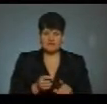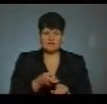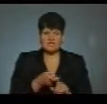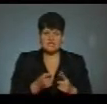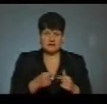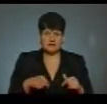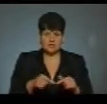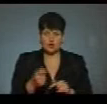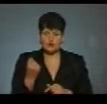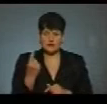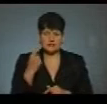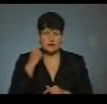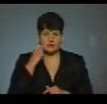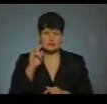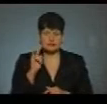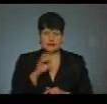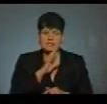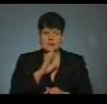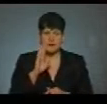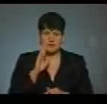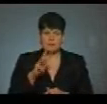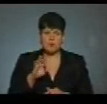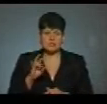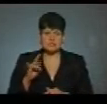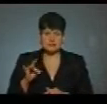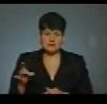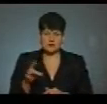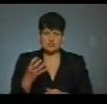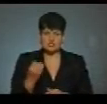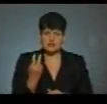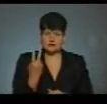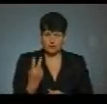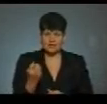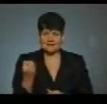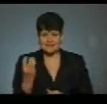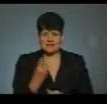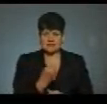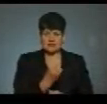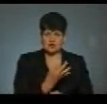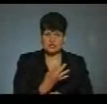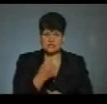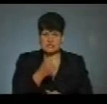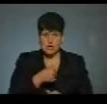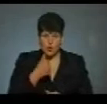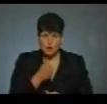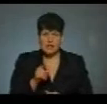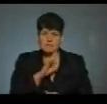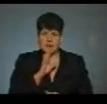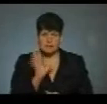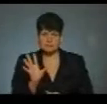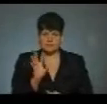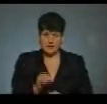відділенні 11-річна дитина та її мати з Монастириського району, ще двоє дітей 13 та 14 років та їхня мати